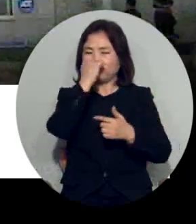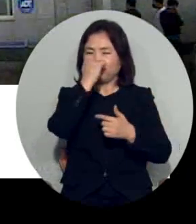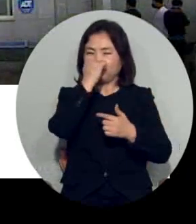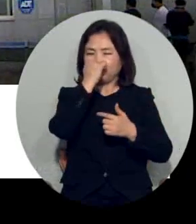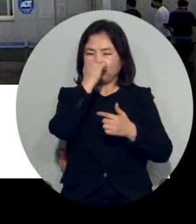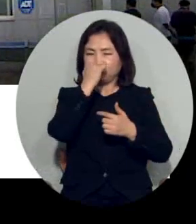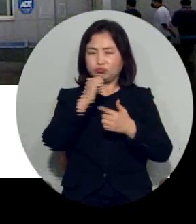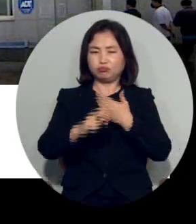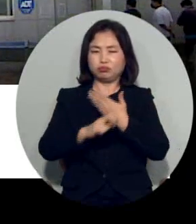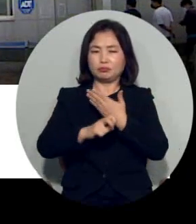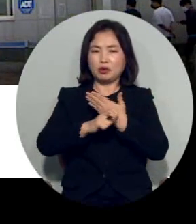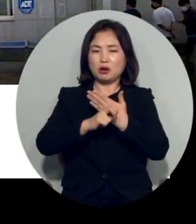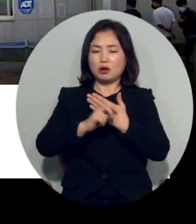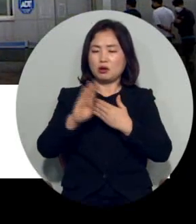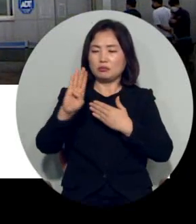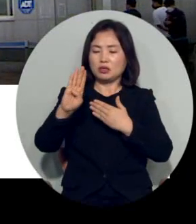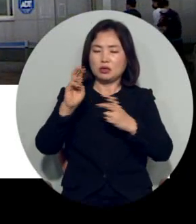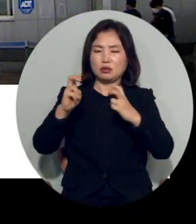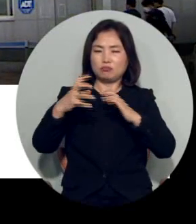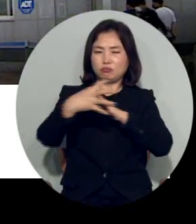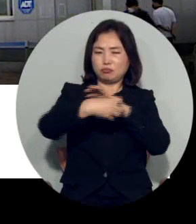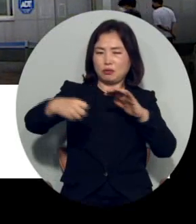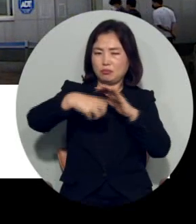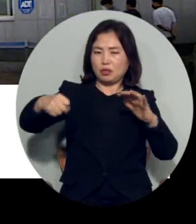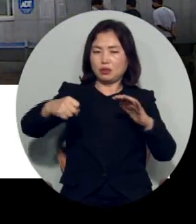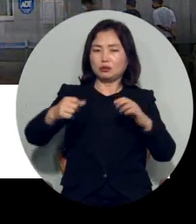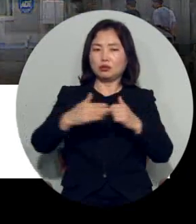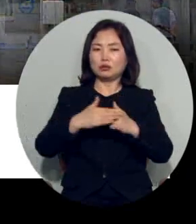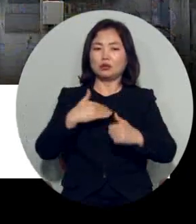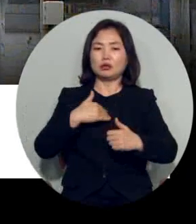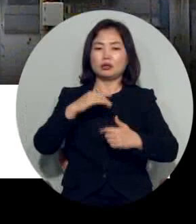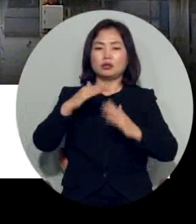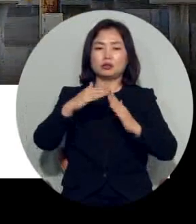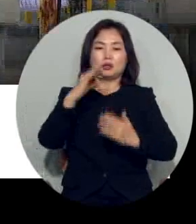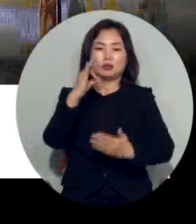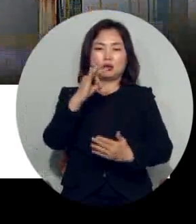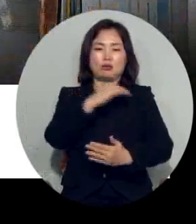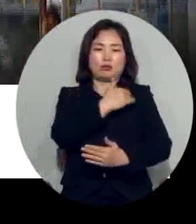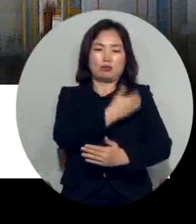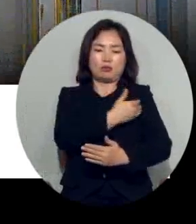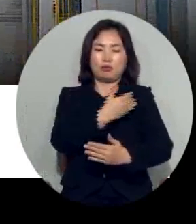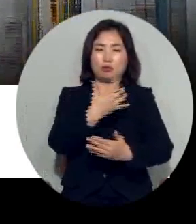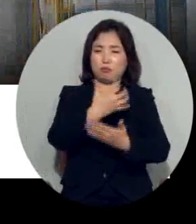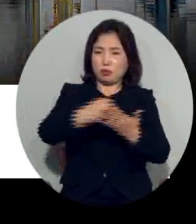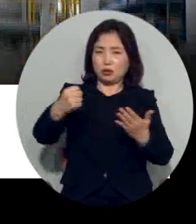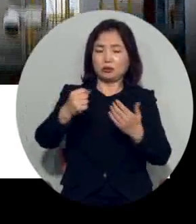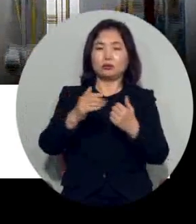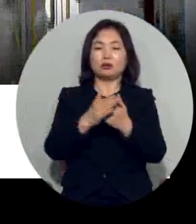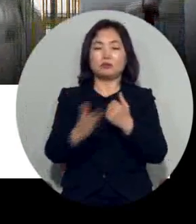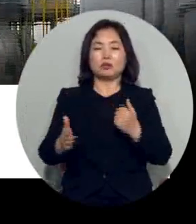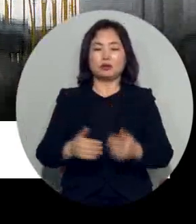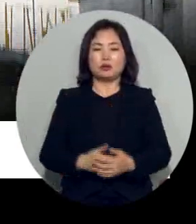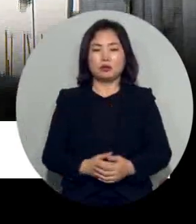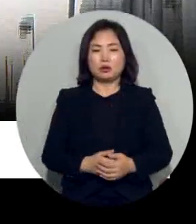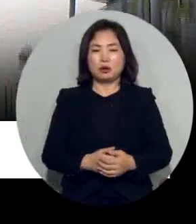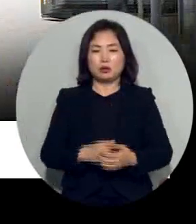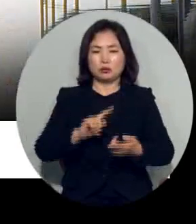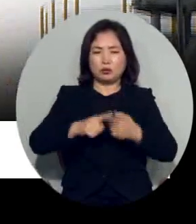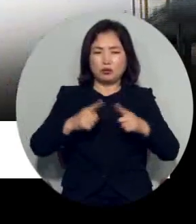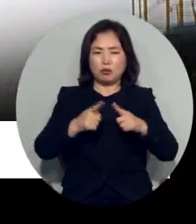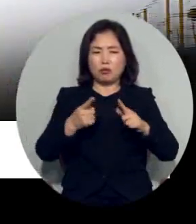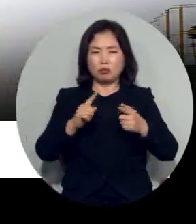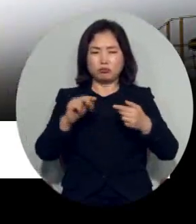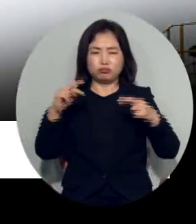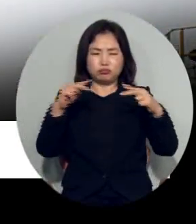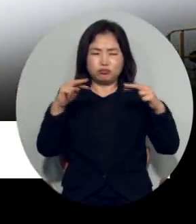무단으로 불법으로 단축이 되었습니다 저희 넘 제 정당한 재산을 뺏기 단콘 e 서로간의